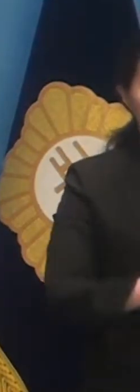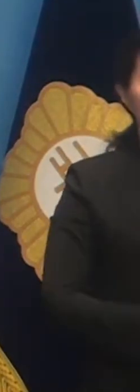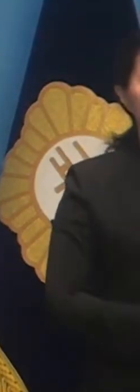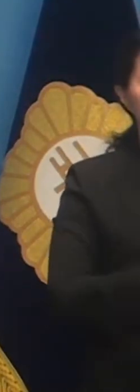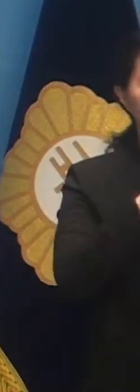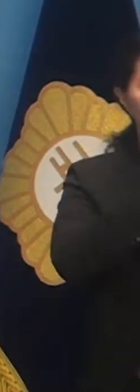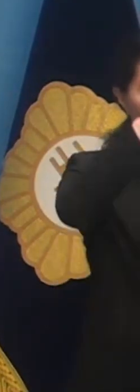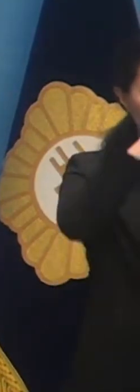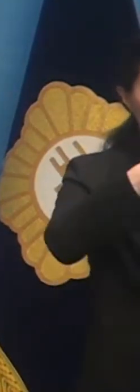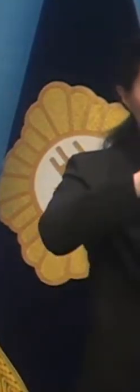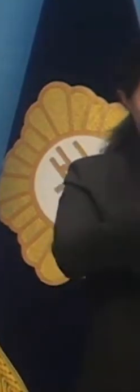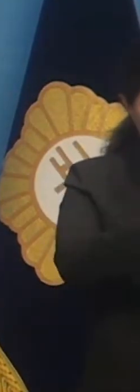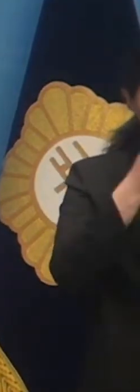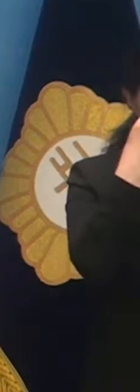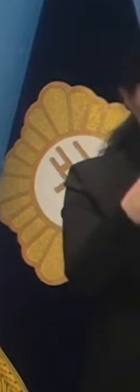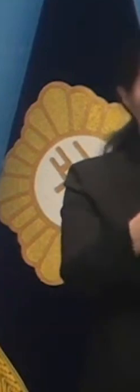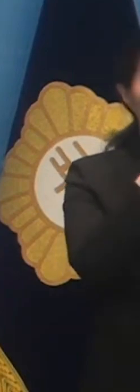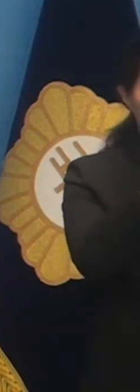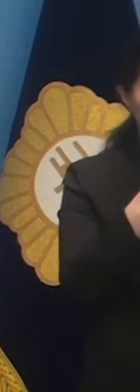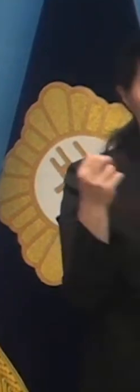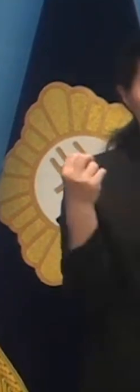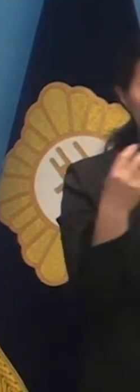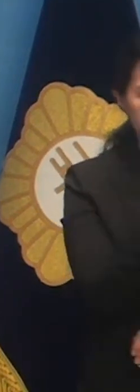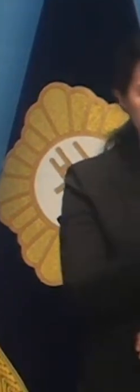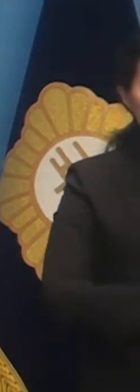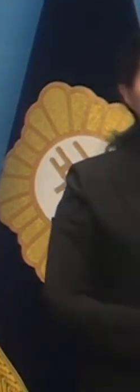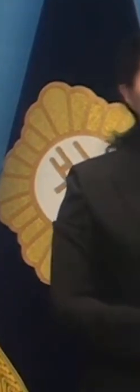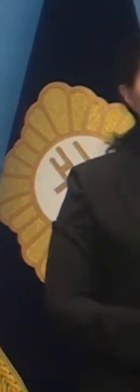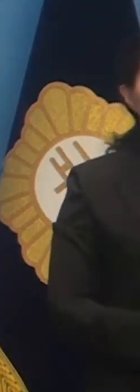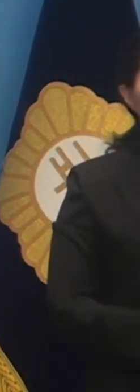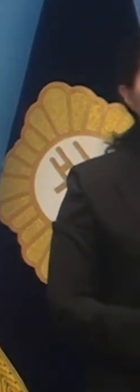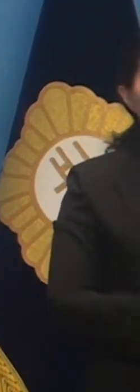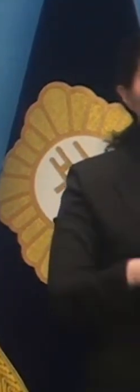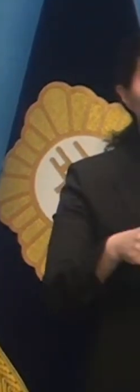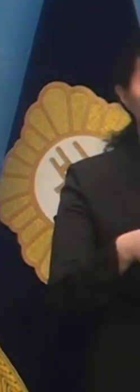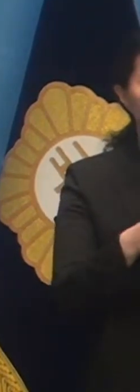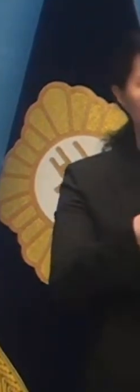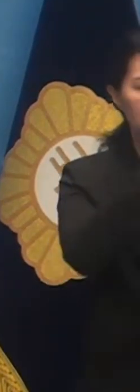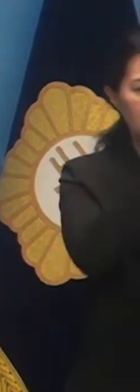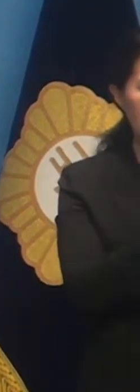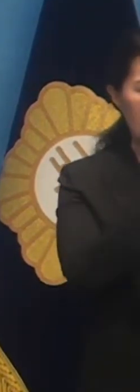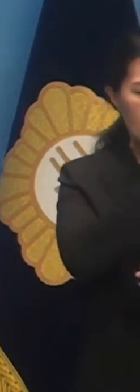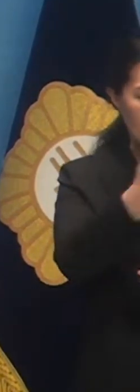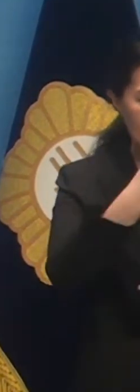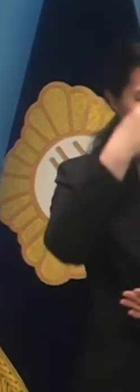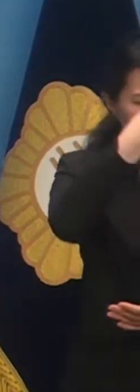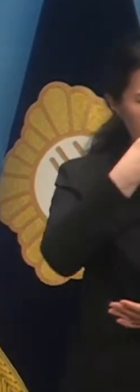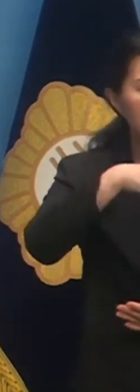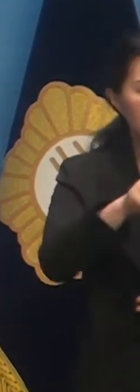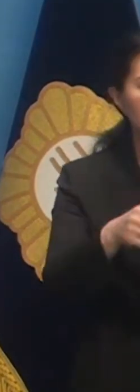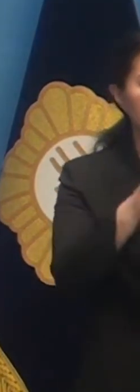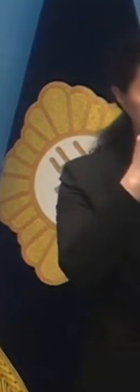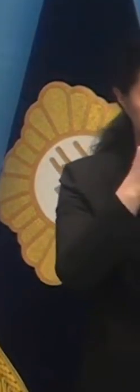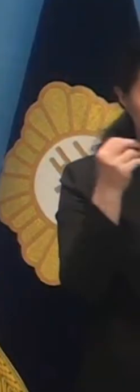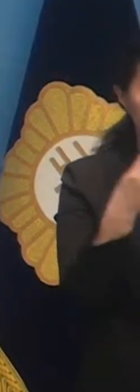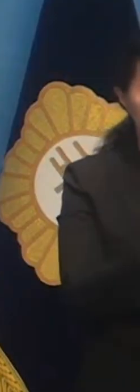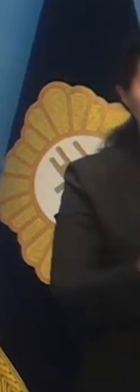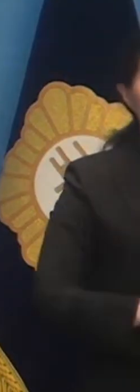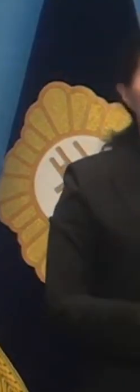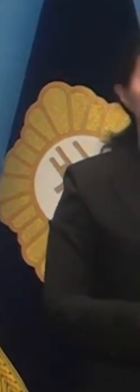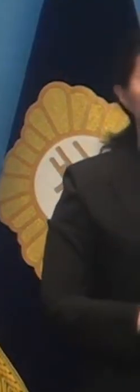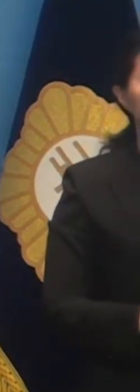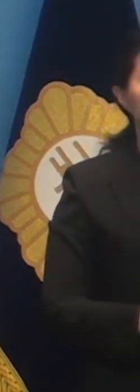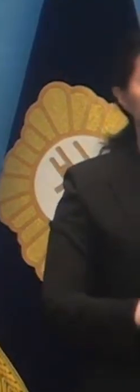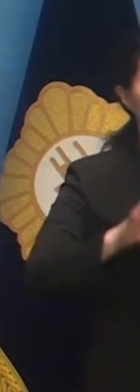발의한 공소청 신설 법안, 그리고 민영배 의원이 대표 발의하는 중대범죄수사청 신설 법안, 그리고 장경태 의원이 대표